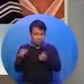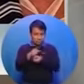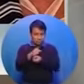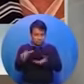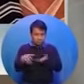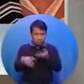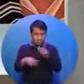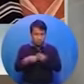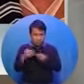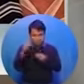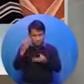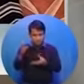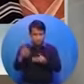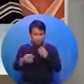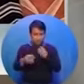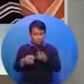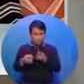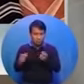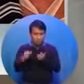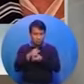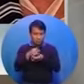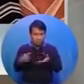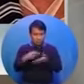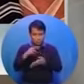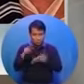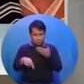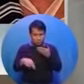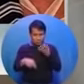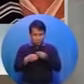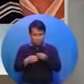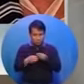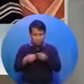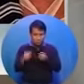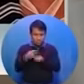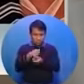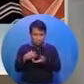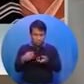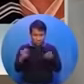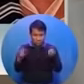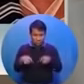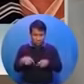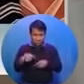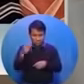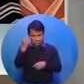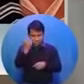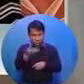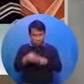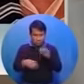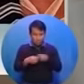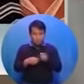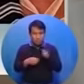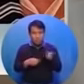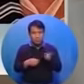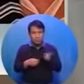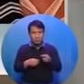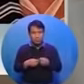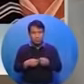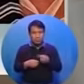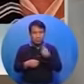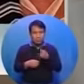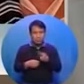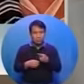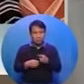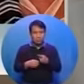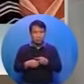mga, sabihin na natin kasi nasira ang kanyang reputasyon at baka may mga damages na nangyari sa kanya, pwede rin. So pwedeng criminal and